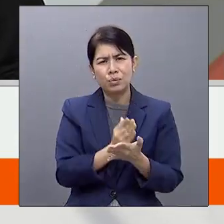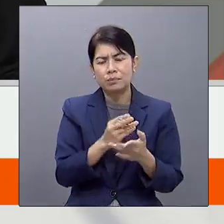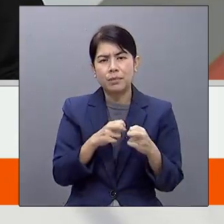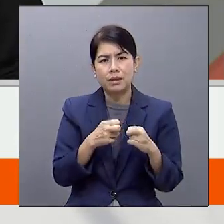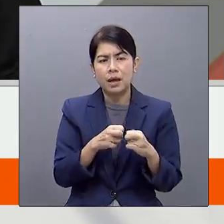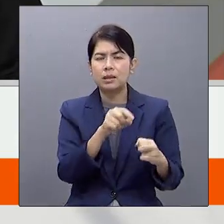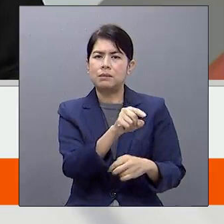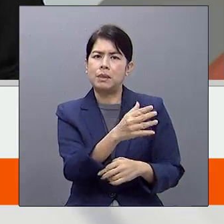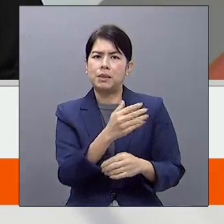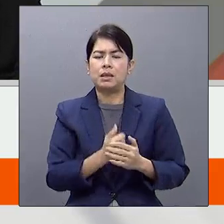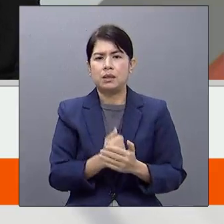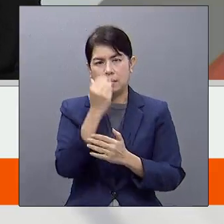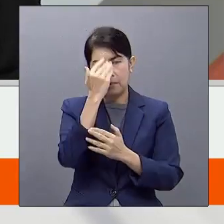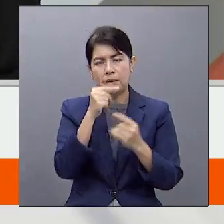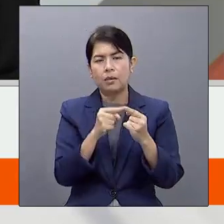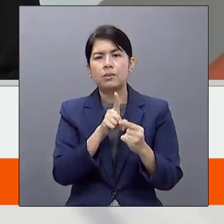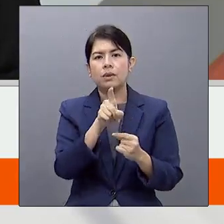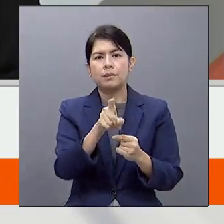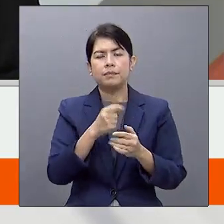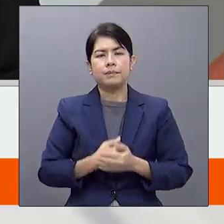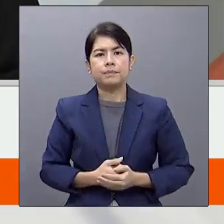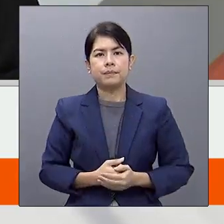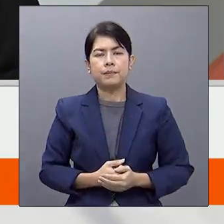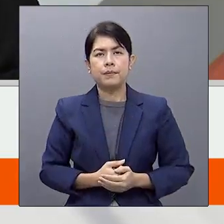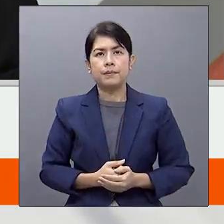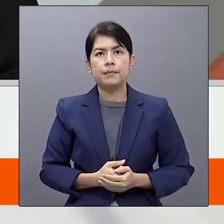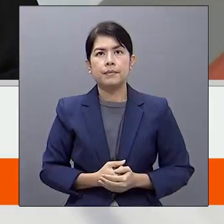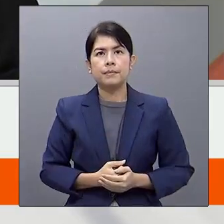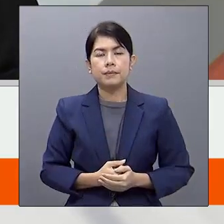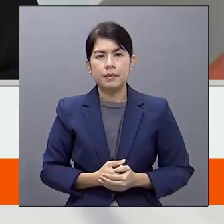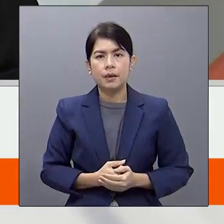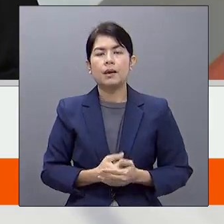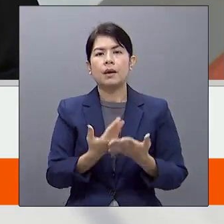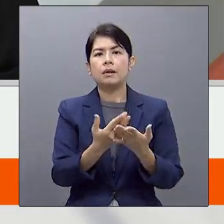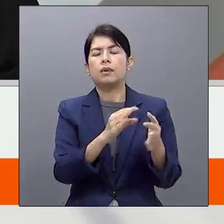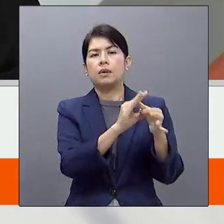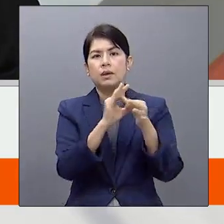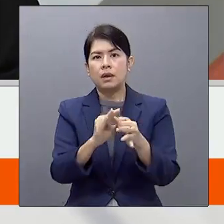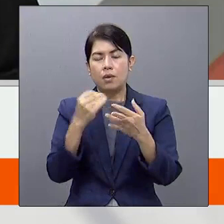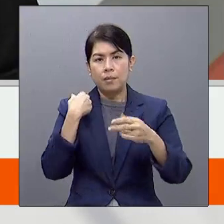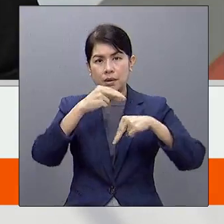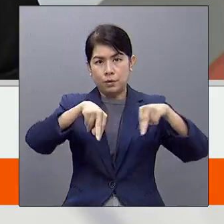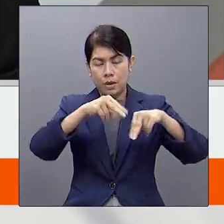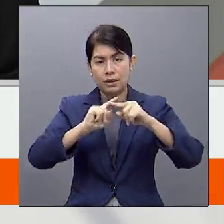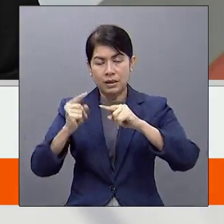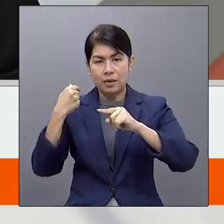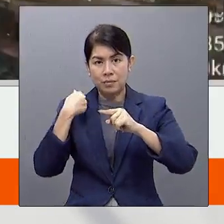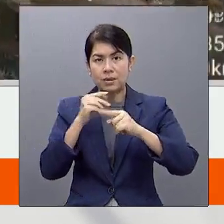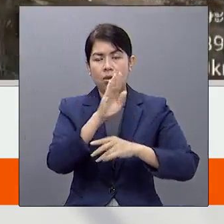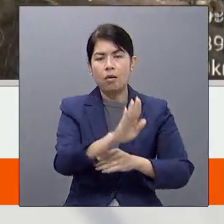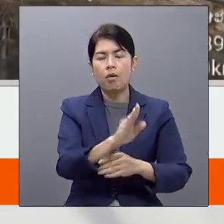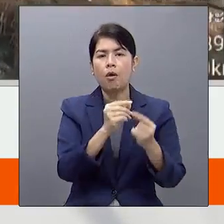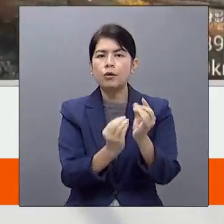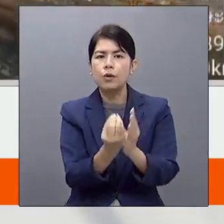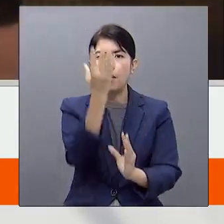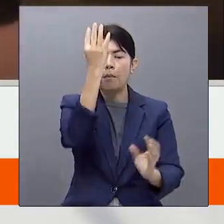โดยเฉพาะในเขตป่าอนุรักษ์ได้คะ ครับแต่ละป่าอนุรักษ์นะครับมันมีบริบท